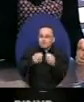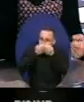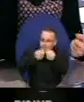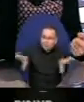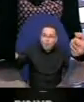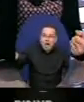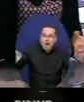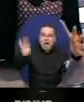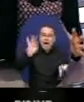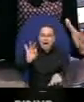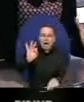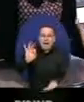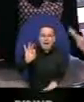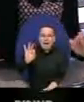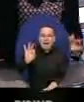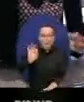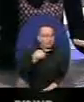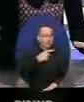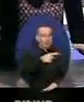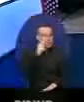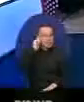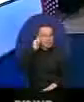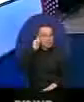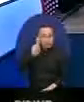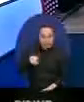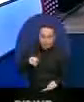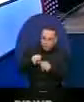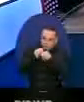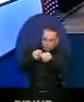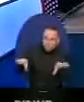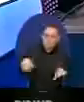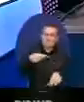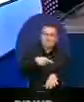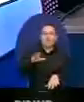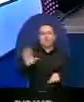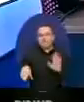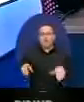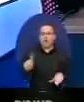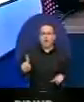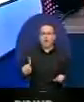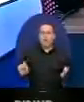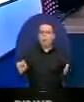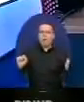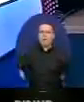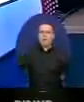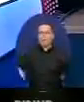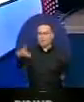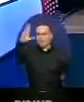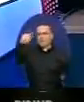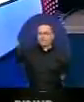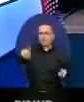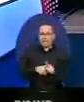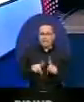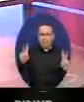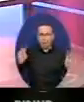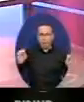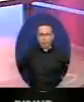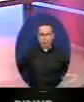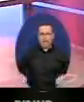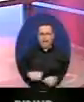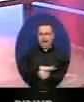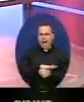זה בתפיסות של גם וגם, ולא בטוטליות, ולא מאימפריאליזם כזה, שזה צריך להיות עד הסוף, וטוטלי. ואת רואה